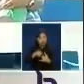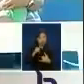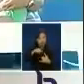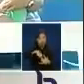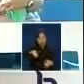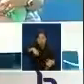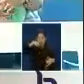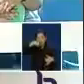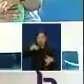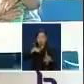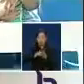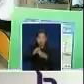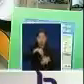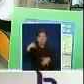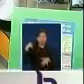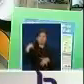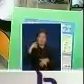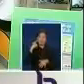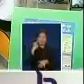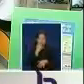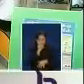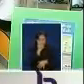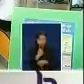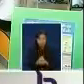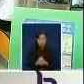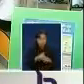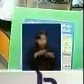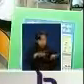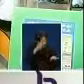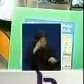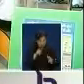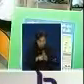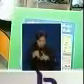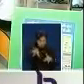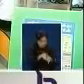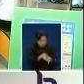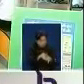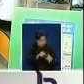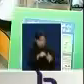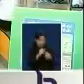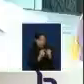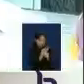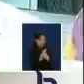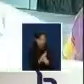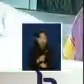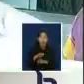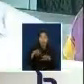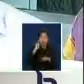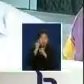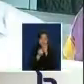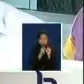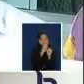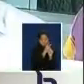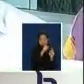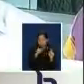ครับคุณหมอที่มีความเสี่ยงมากที่สุด ก็คือเด็กตั้งแต่2ขวบขึ้นไปครับ ครับจนถึงเท่ าไหร่จะถึงประมาณ5ปีแต่